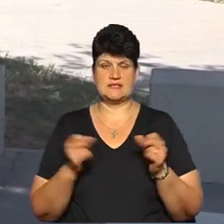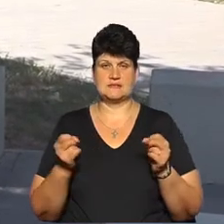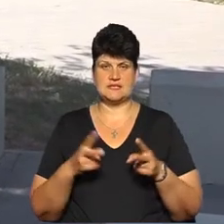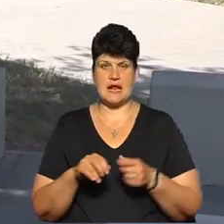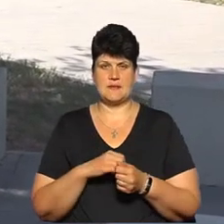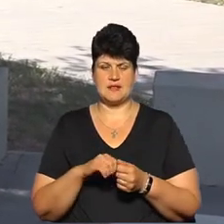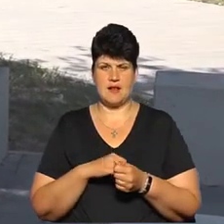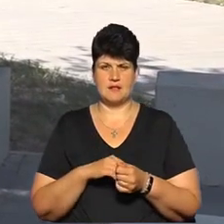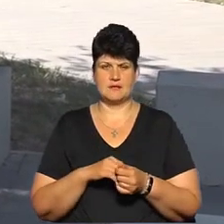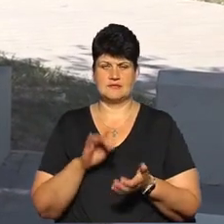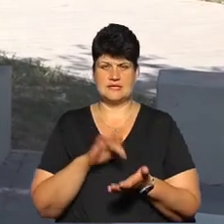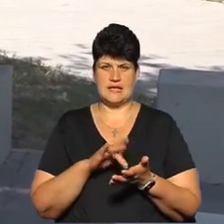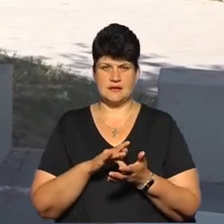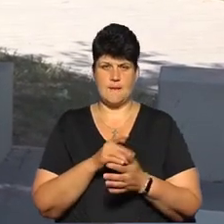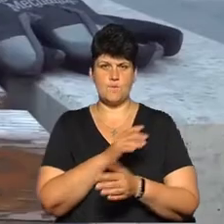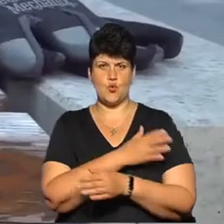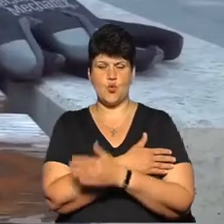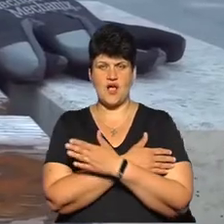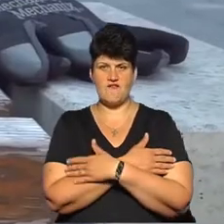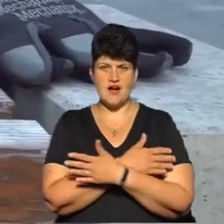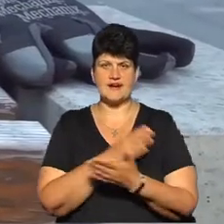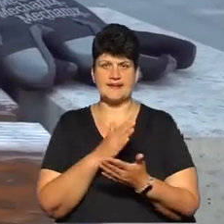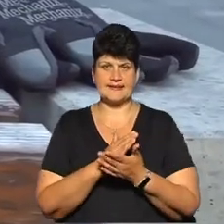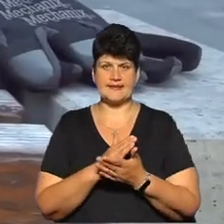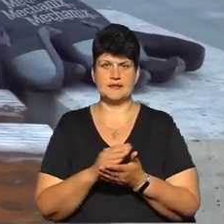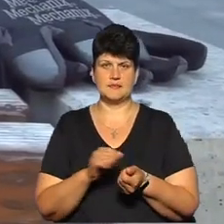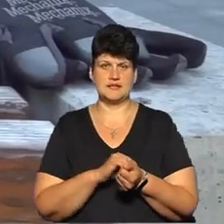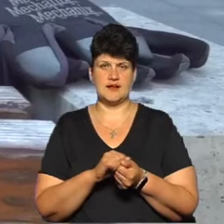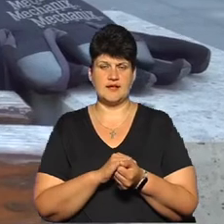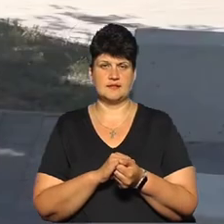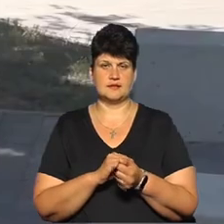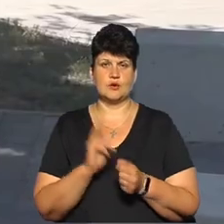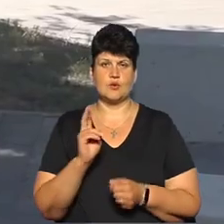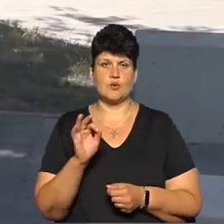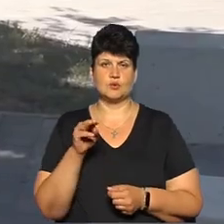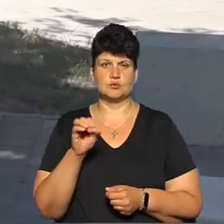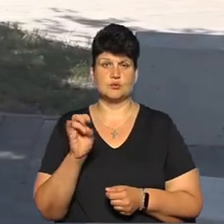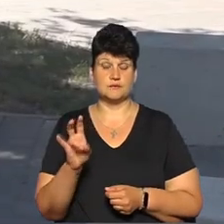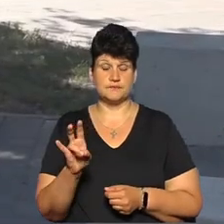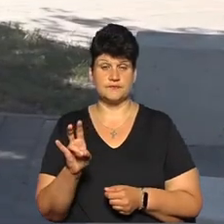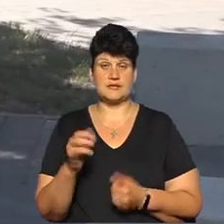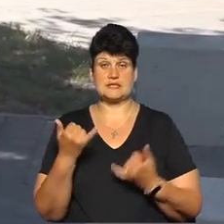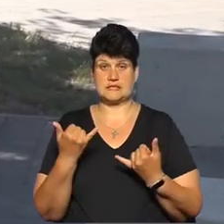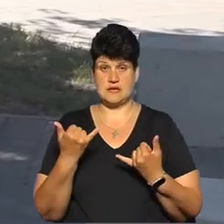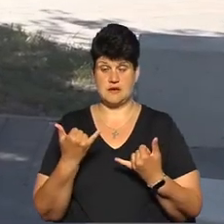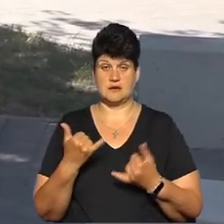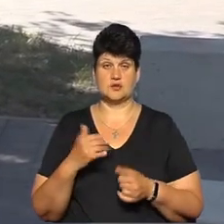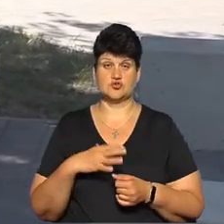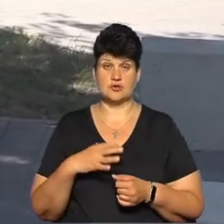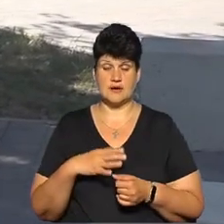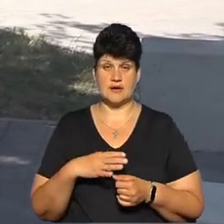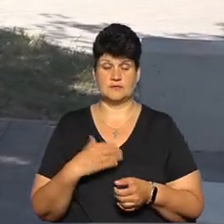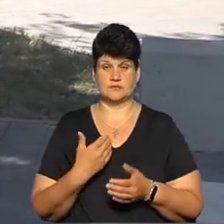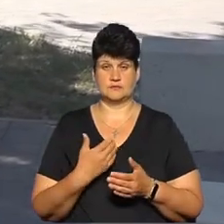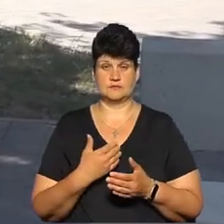а по руках, по рукавах йде отакий матеріал, котоновий. Зараз ми чекаємо зразки